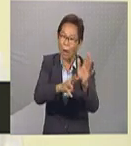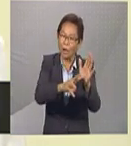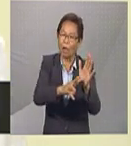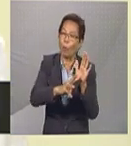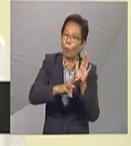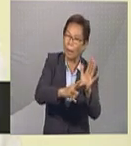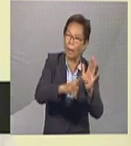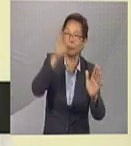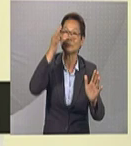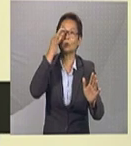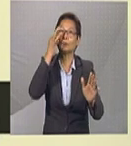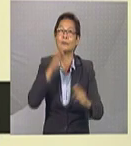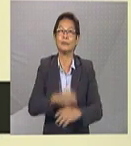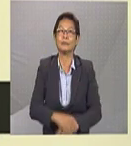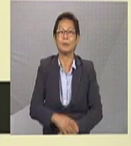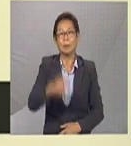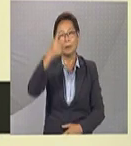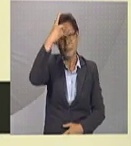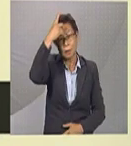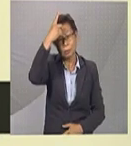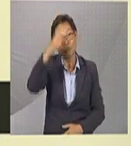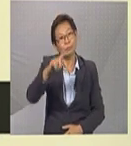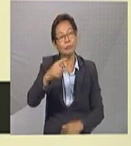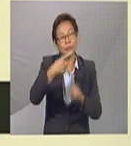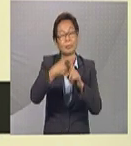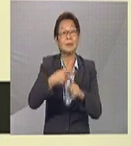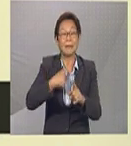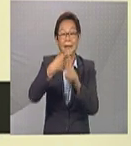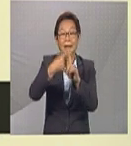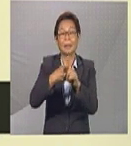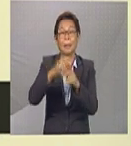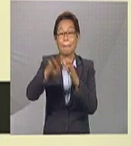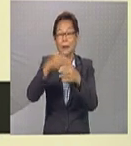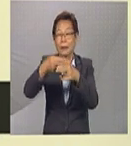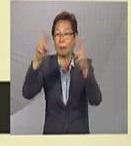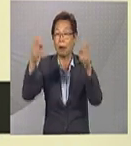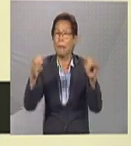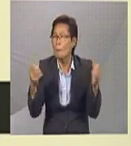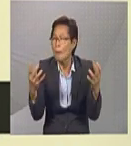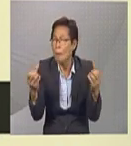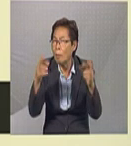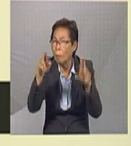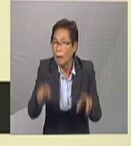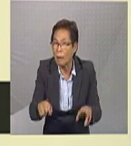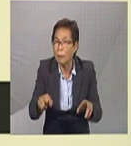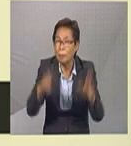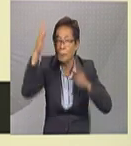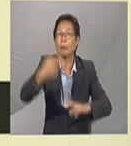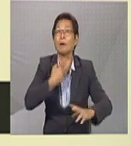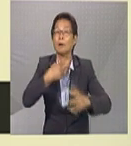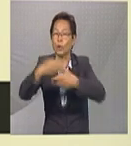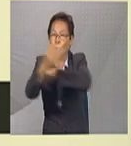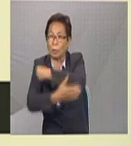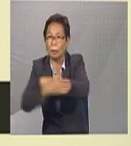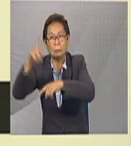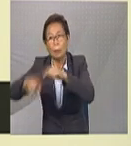mewakili persekutuan. Datuk Seri Syamsiah daripada Bernama. Datuk Seri, berapa ramai lagi rakyat kita yang masih terkandas di luar negara yang